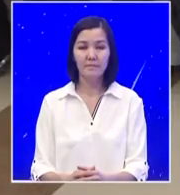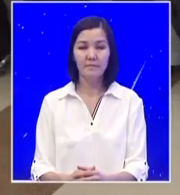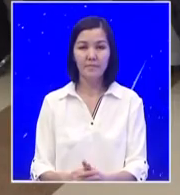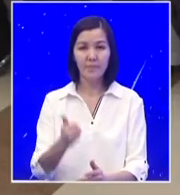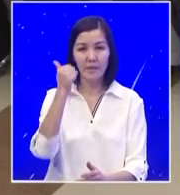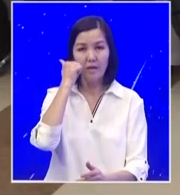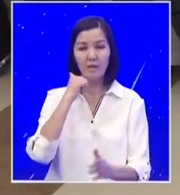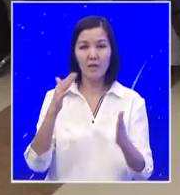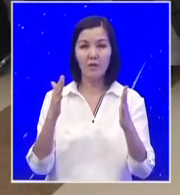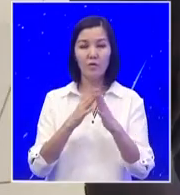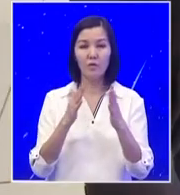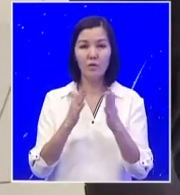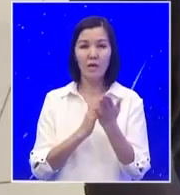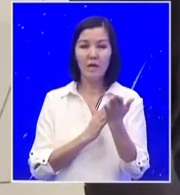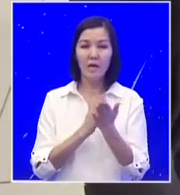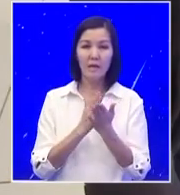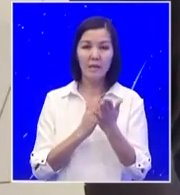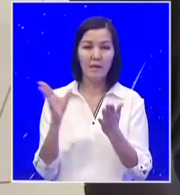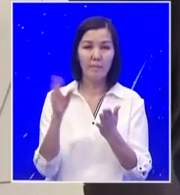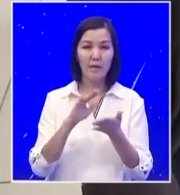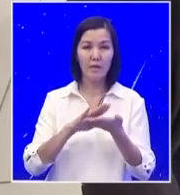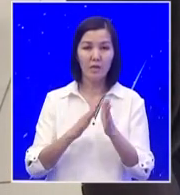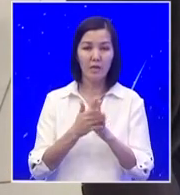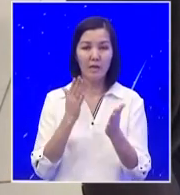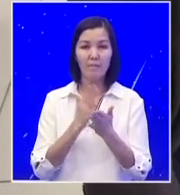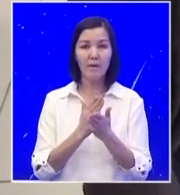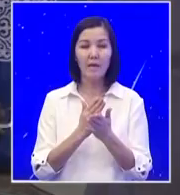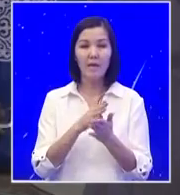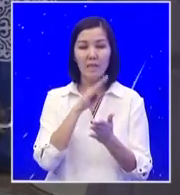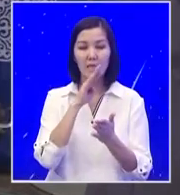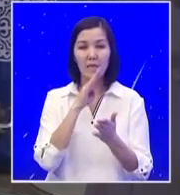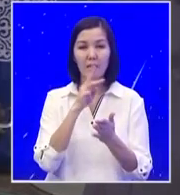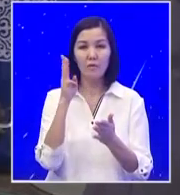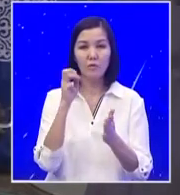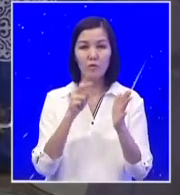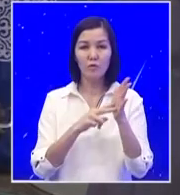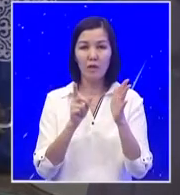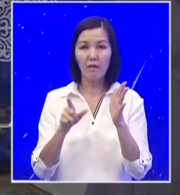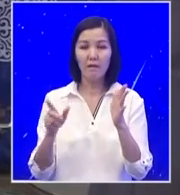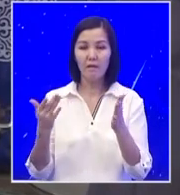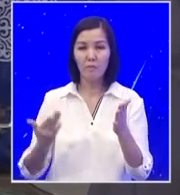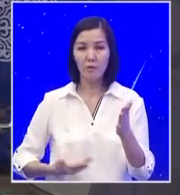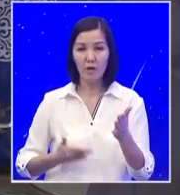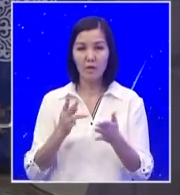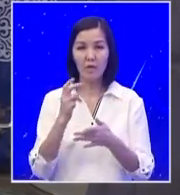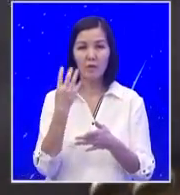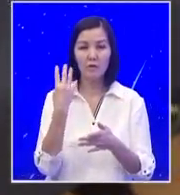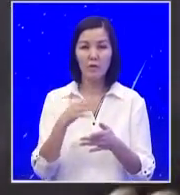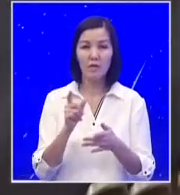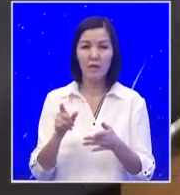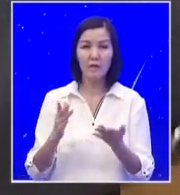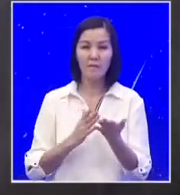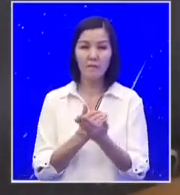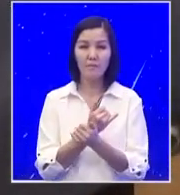Қарттар үйінде ардагерлерге бар жағдай жасалған. Қазіргі таңда текелі қарттар үйінде 307 адам тұрып жатыр. Оларға 240-қа тарта